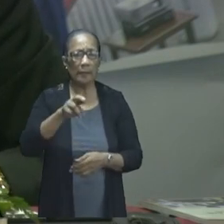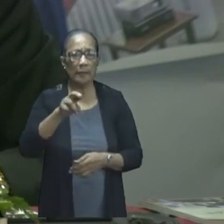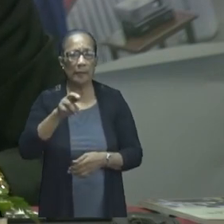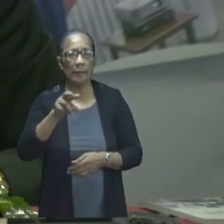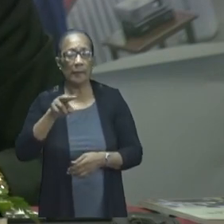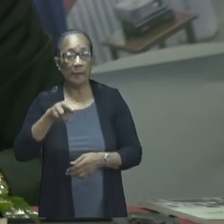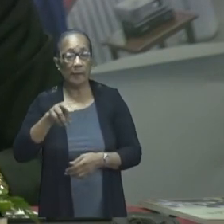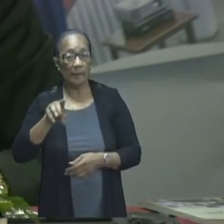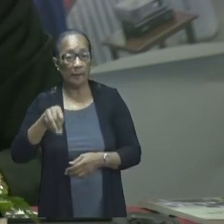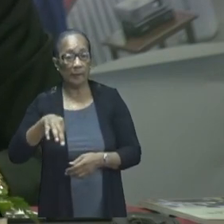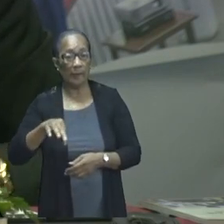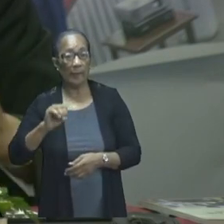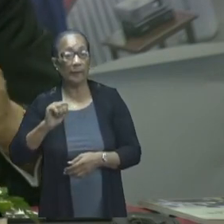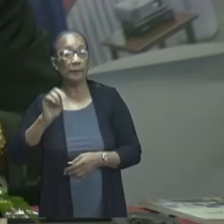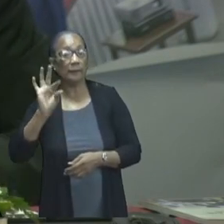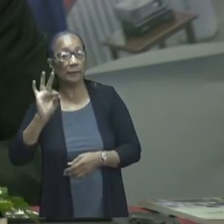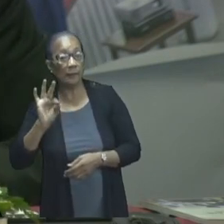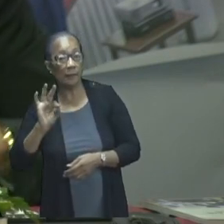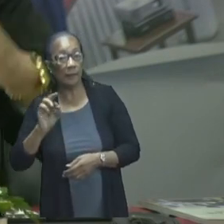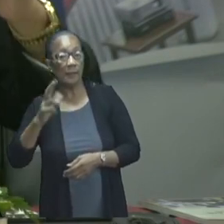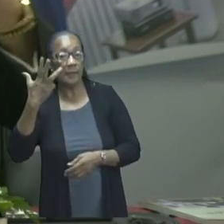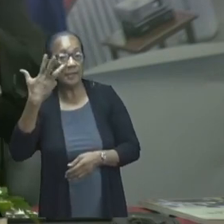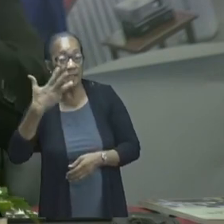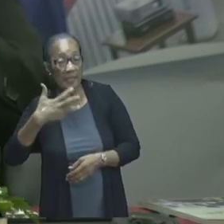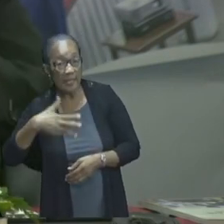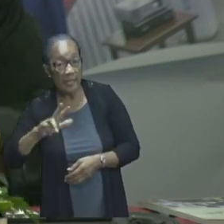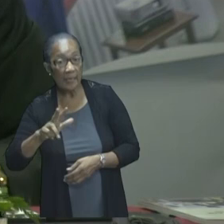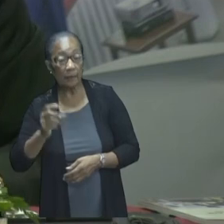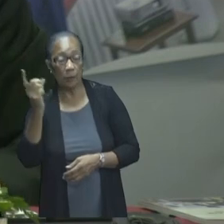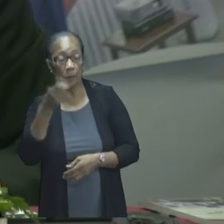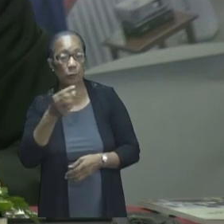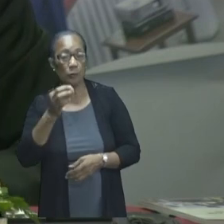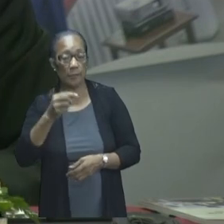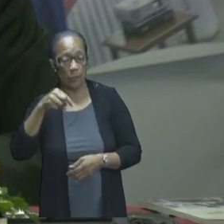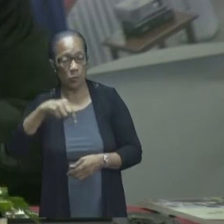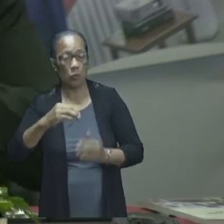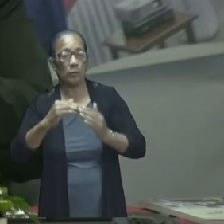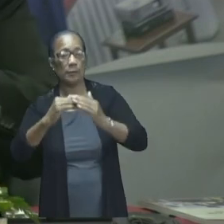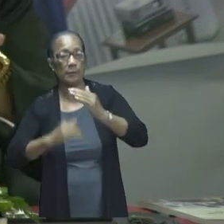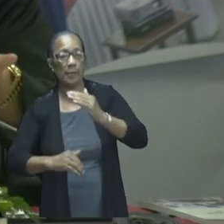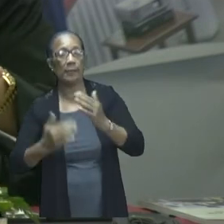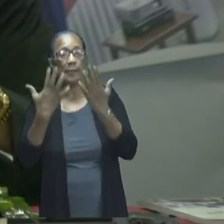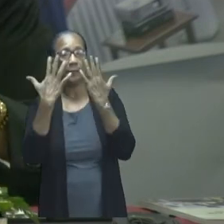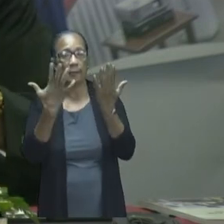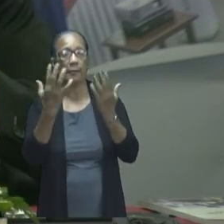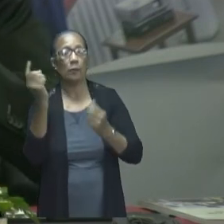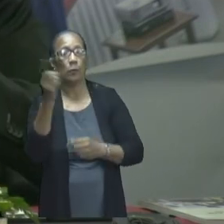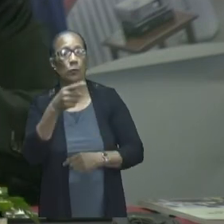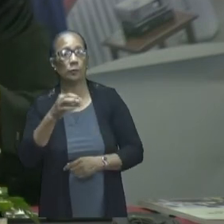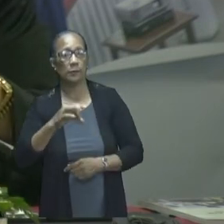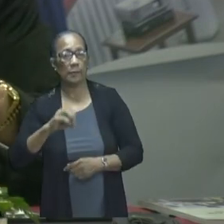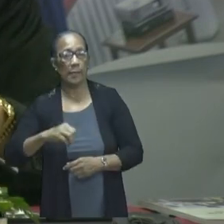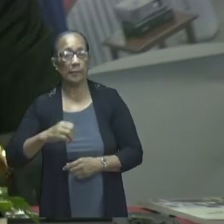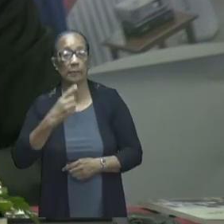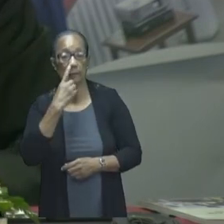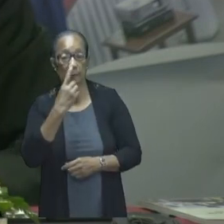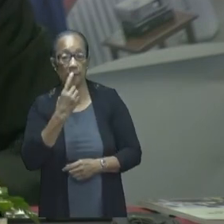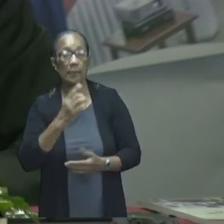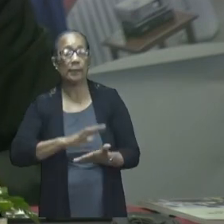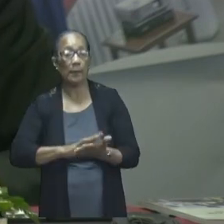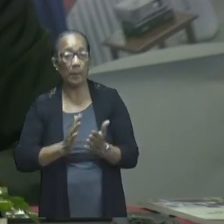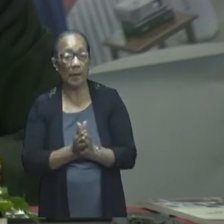was en nu blijkt dat de rente gezakt is naar 10% hoe hier zie je namelijk de markt hoe bepaalt